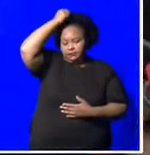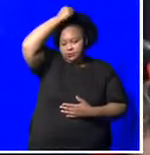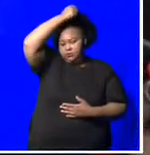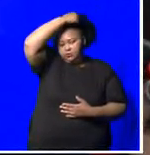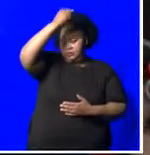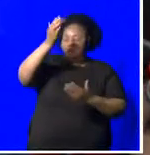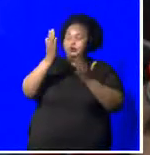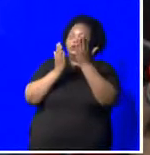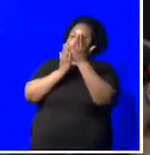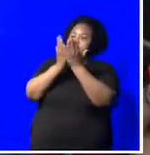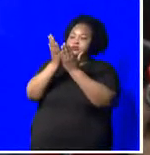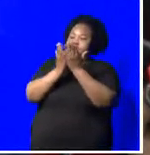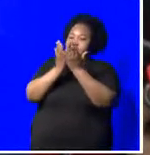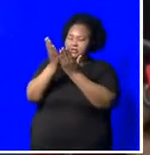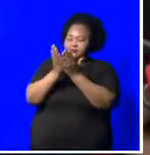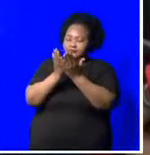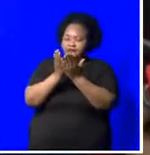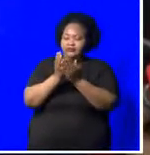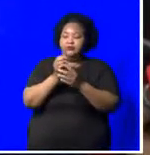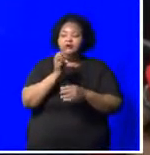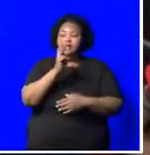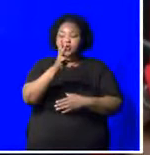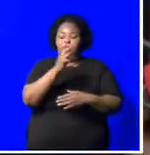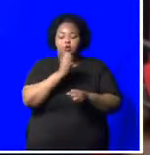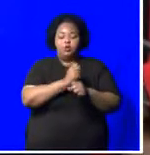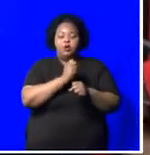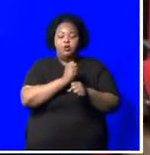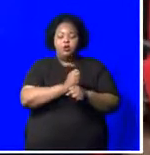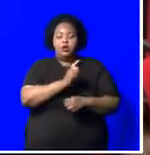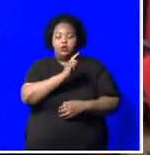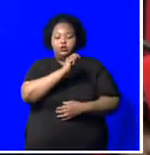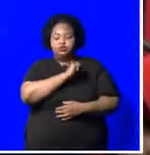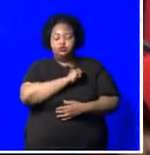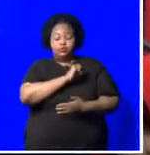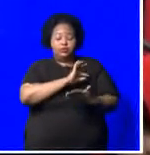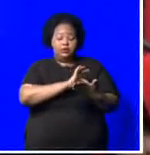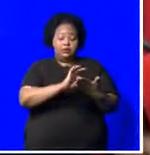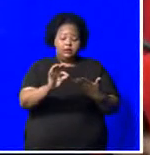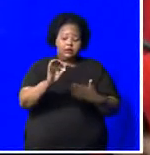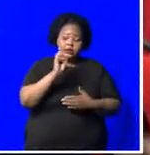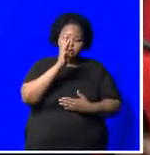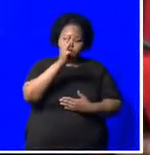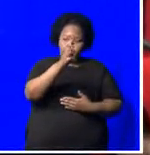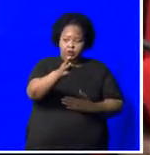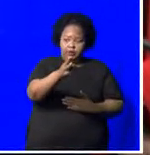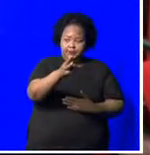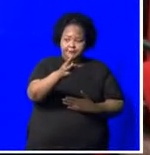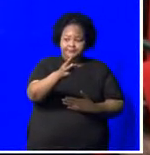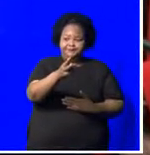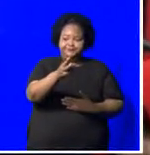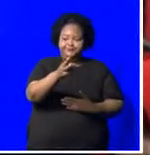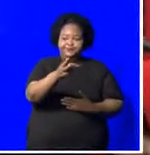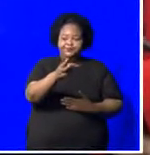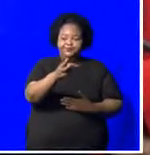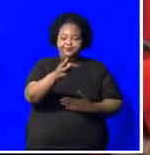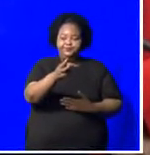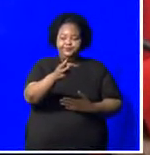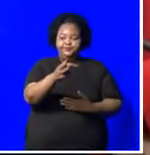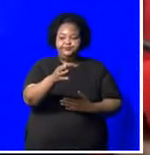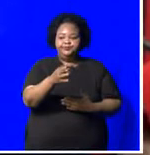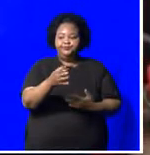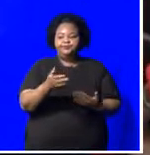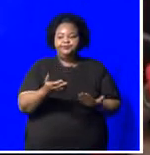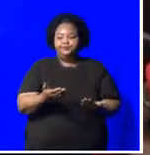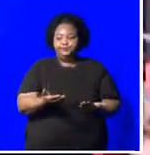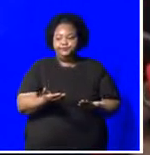wonke. Ngemoya wami wonke. Kuthi ndiyisebenzela. Kuthi ndiyisebenzela. Ngeliqiniso nangakwetsembeka.